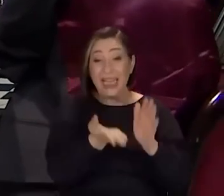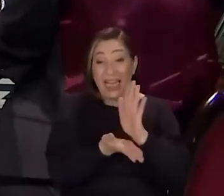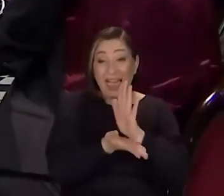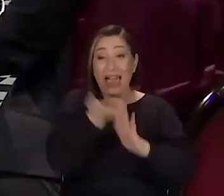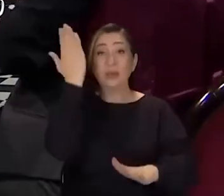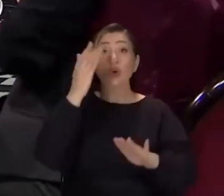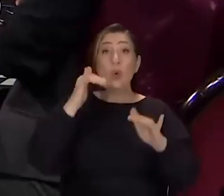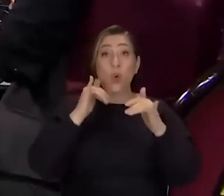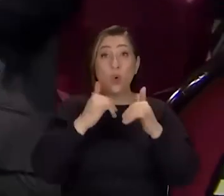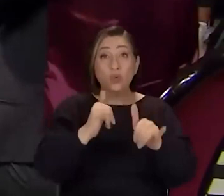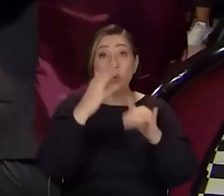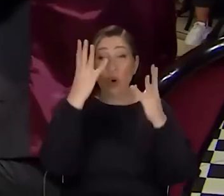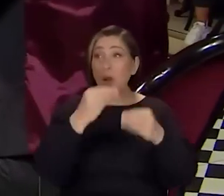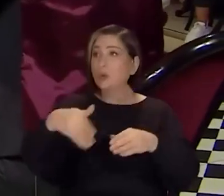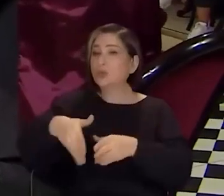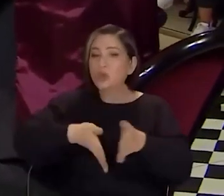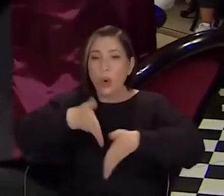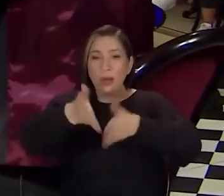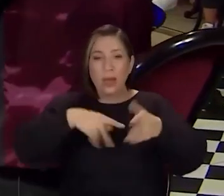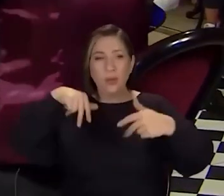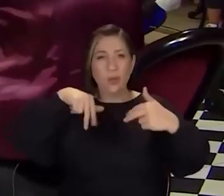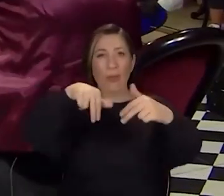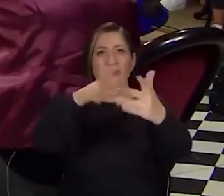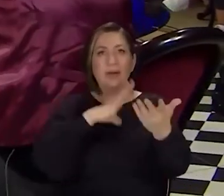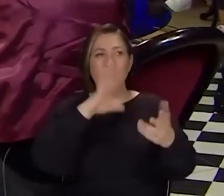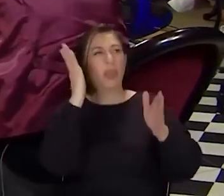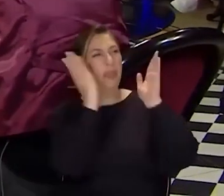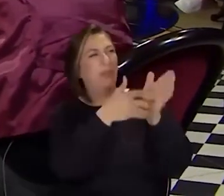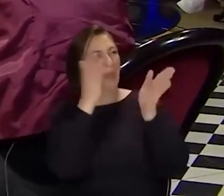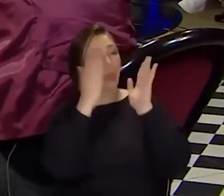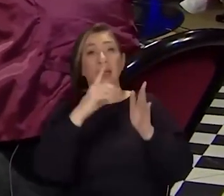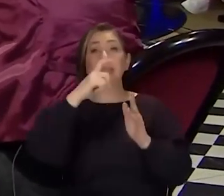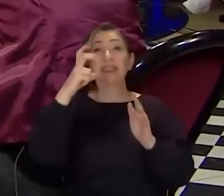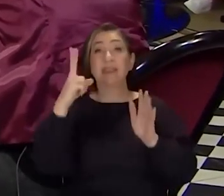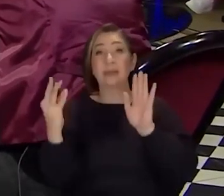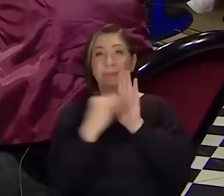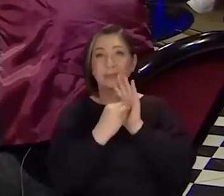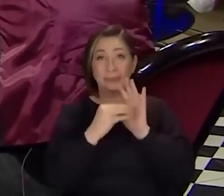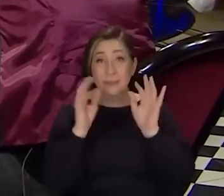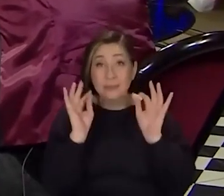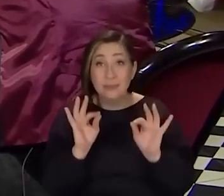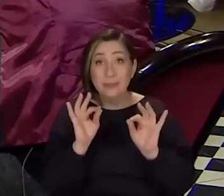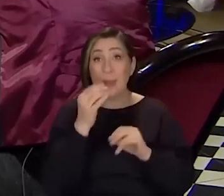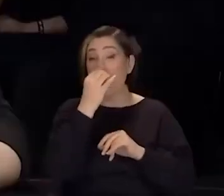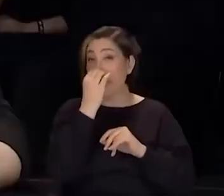kaldırılmış tabii. oyuncu olarak sokakta yürümek var. CV'ye ekleniyor galiba işte.